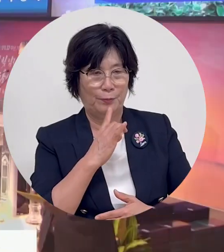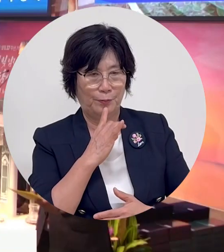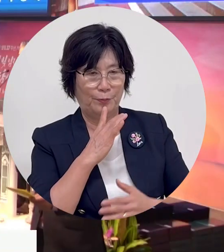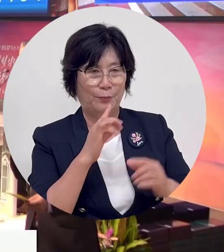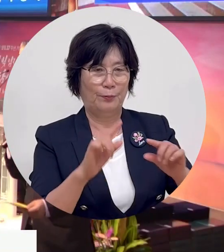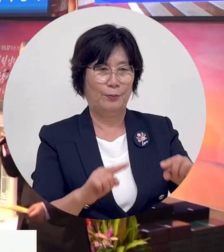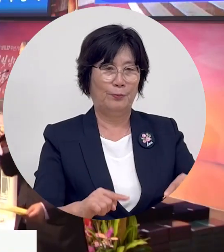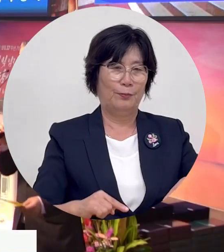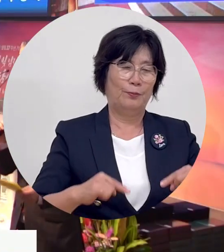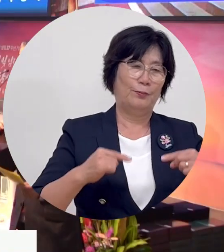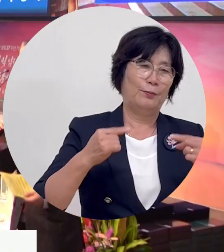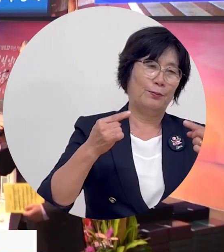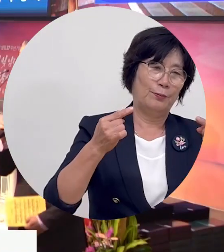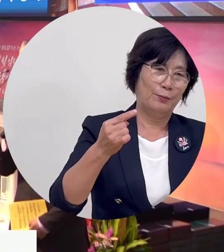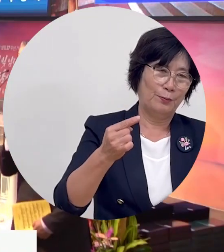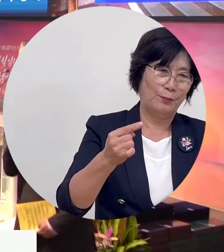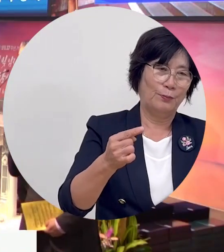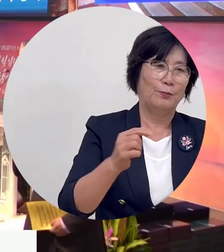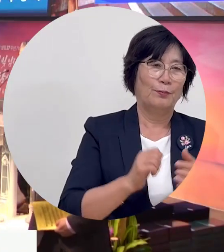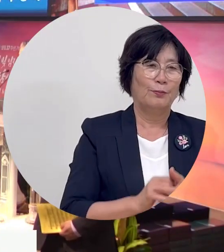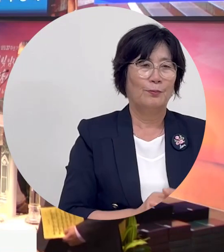들어가네,